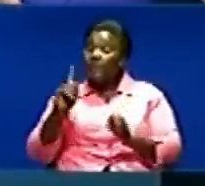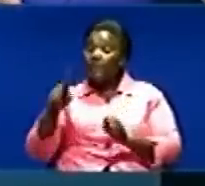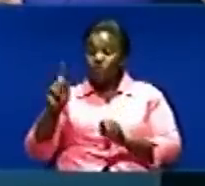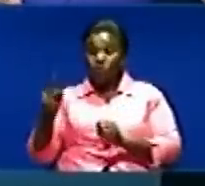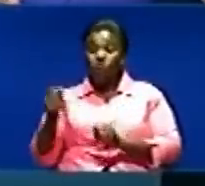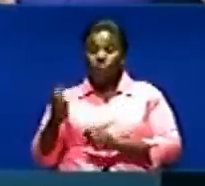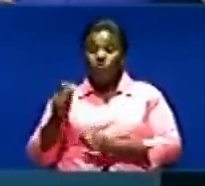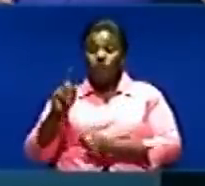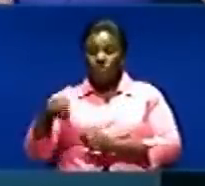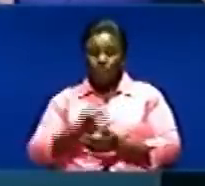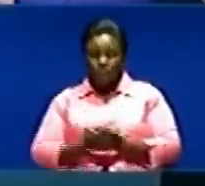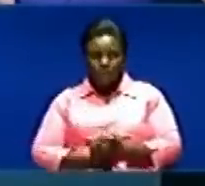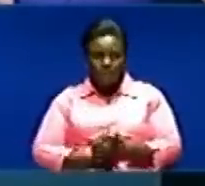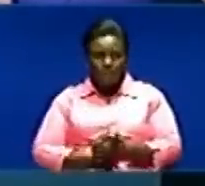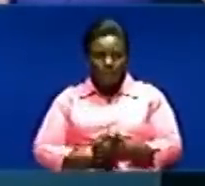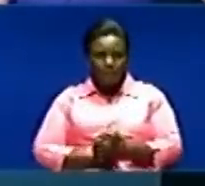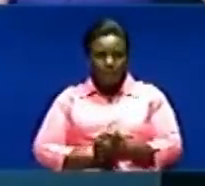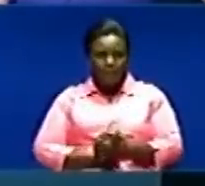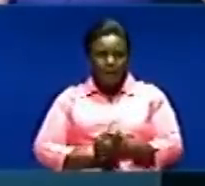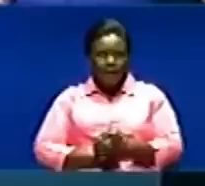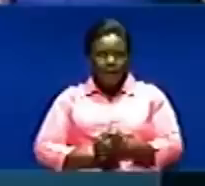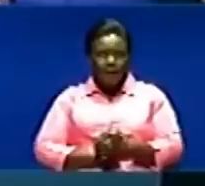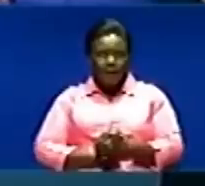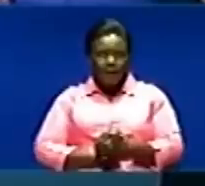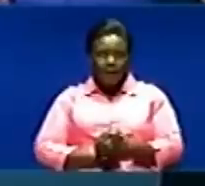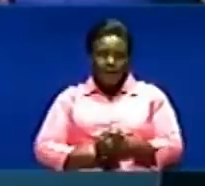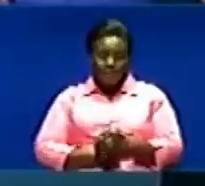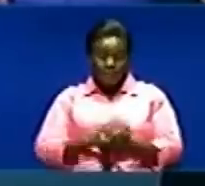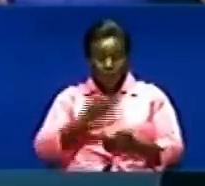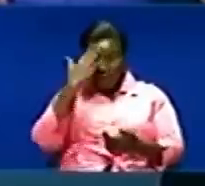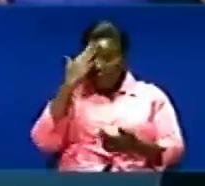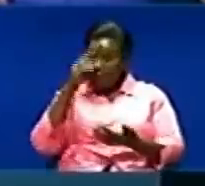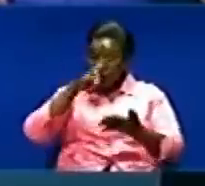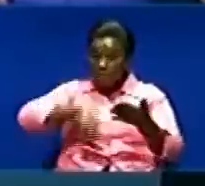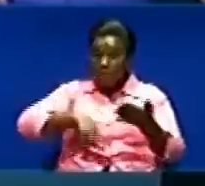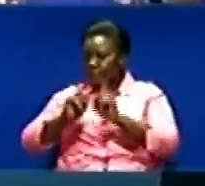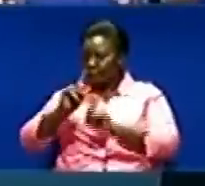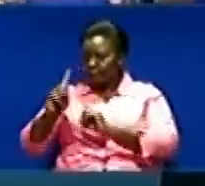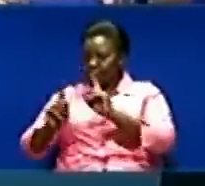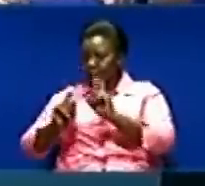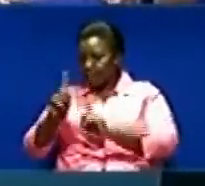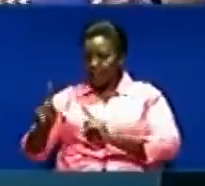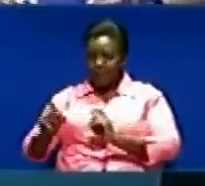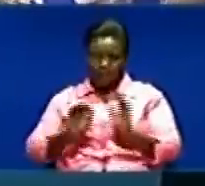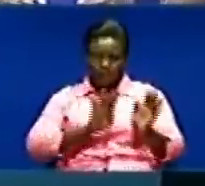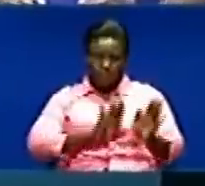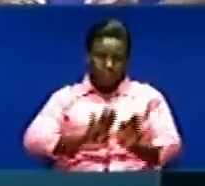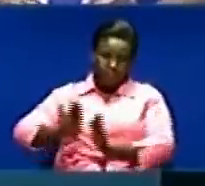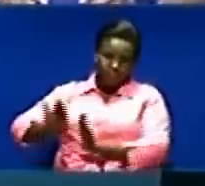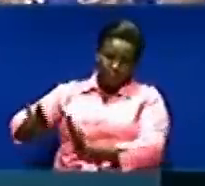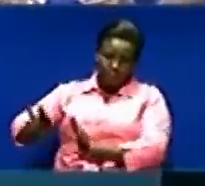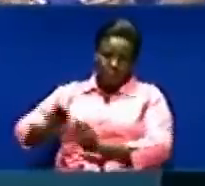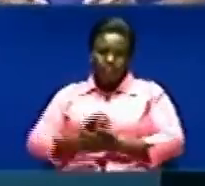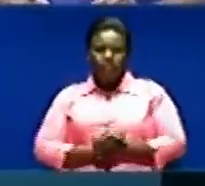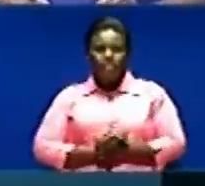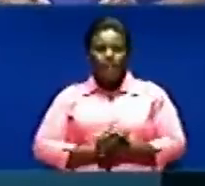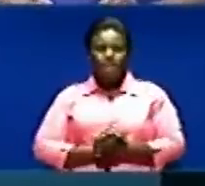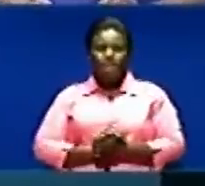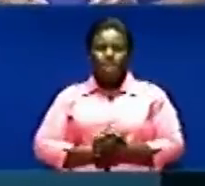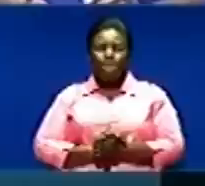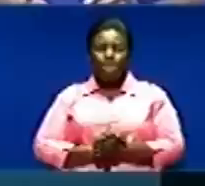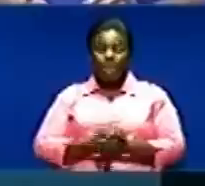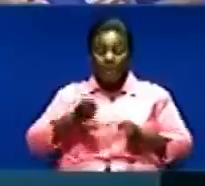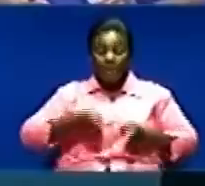line inasaidia. Mzee alisema bwana mkisajili hata wale jamaa tuna kwa rahisi kushughulika nao. Barabara ya Morogoro katika eneo la Jangwani